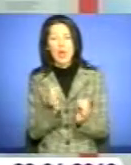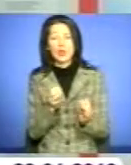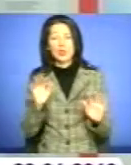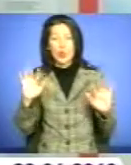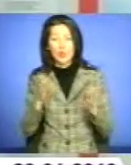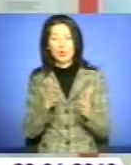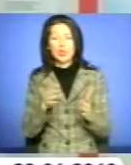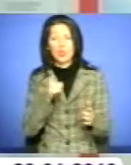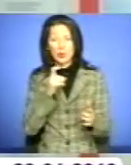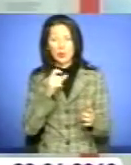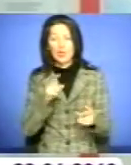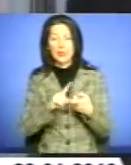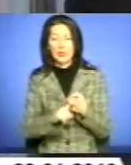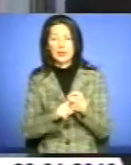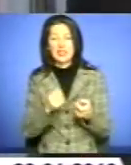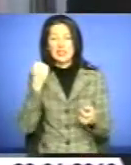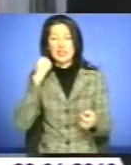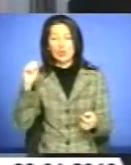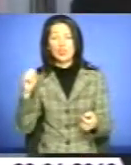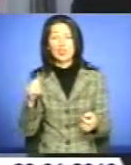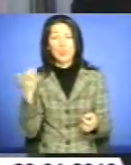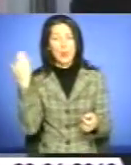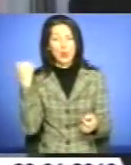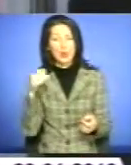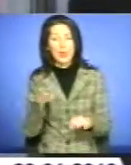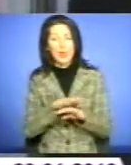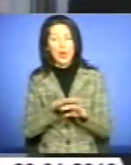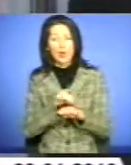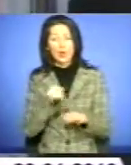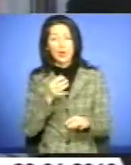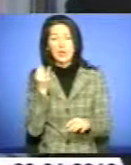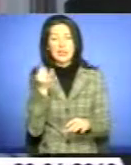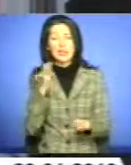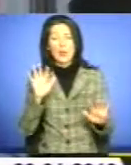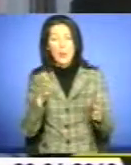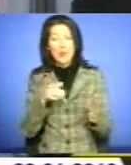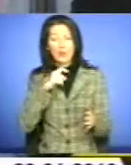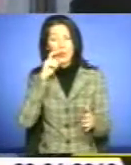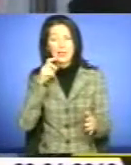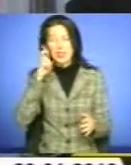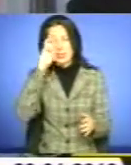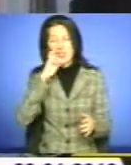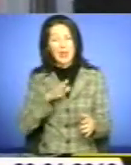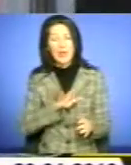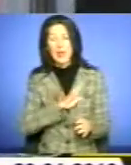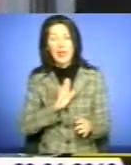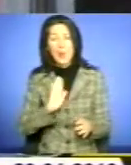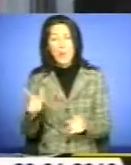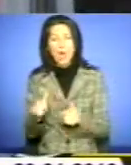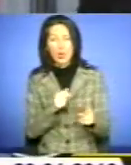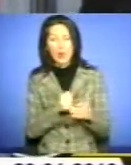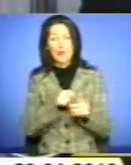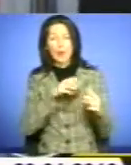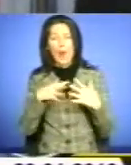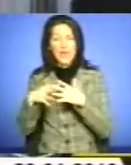пов'язаних з героїчним минулим народу. В той момент, в той історичний момент українська держава була не готова до війни, а